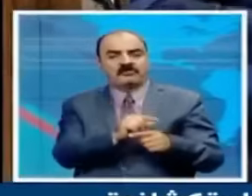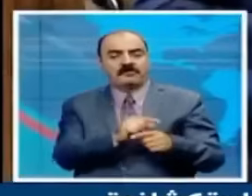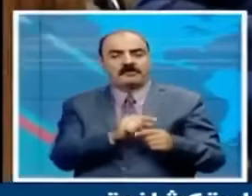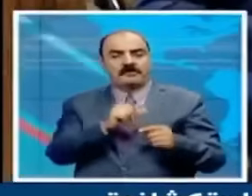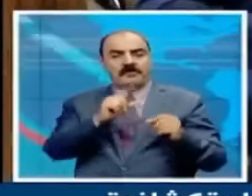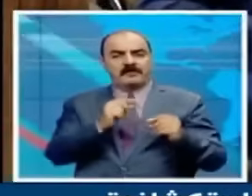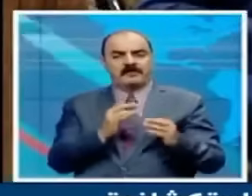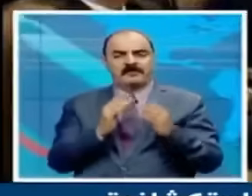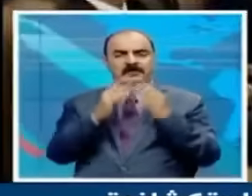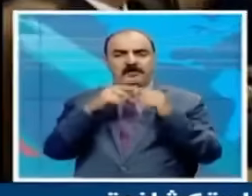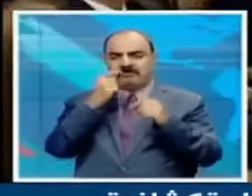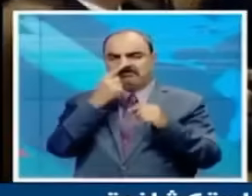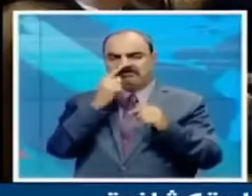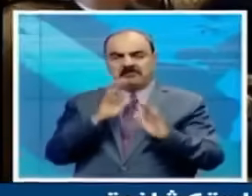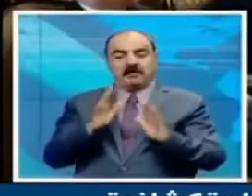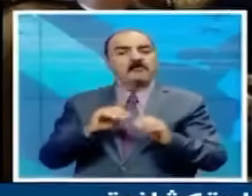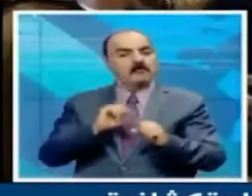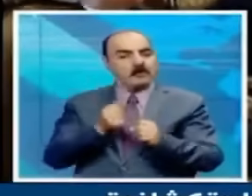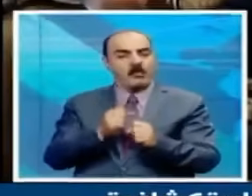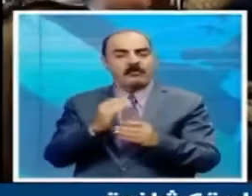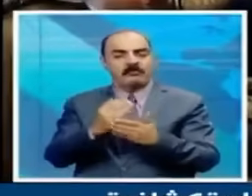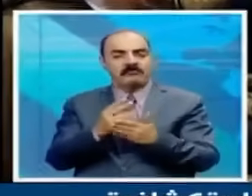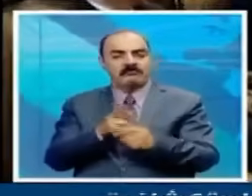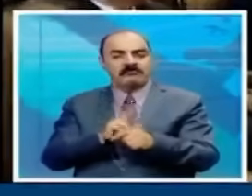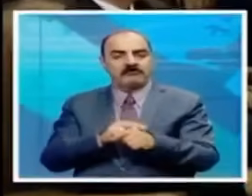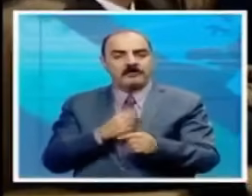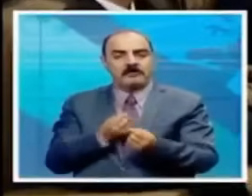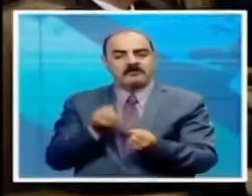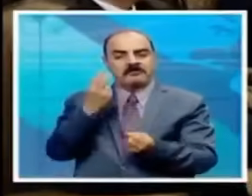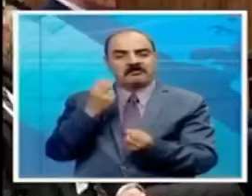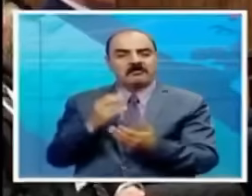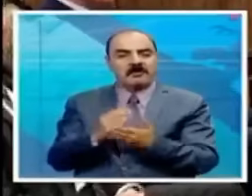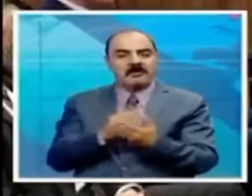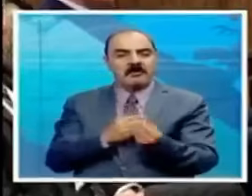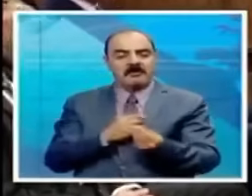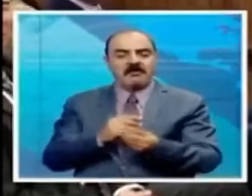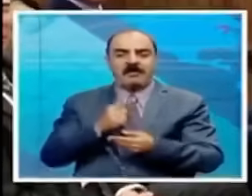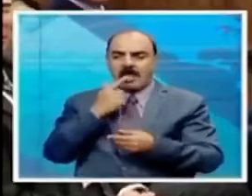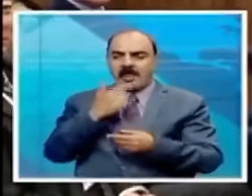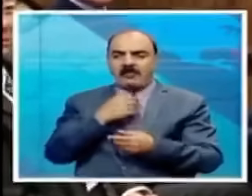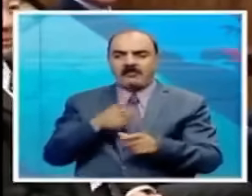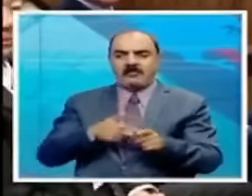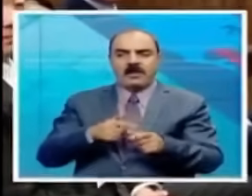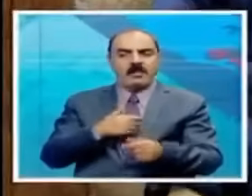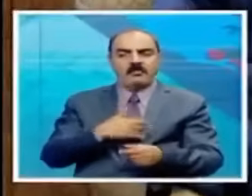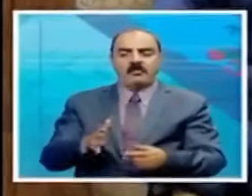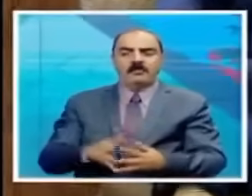وخفض الانبعاثات بمواقع العمل، بالإضافة إلى خطة تنفيذ مبادرات الطاقة